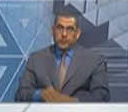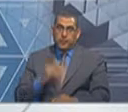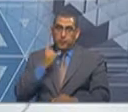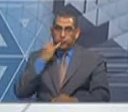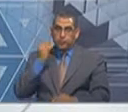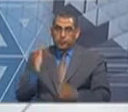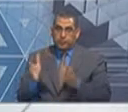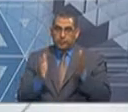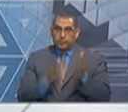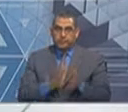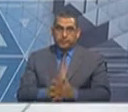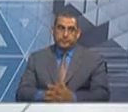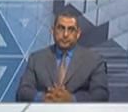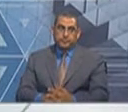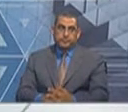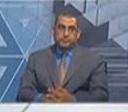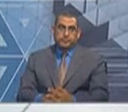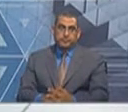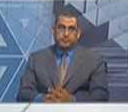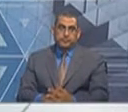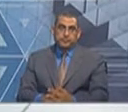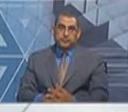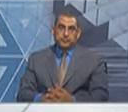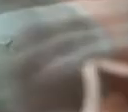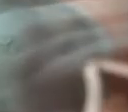قناة النيل، شكرا لك.